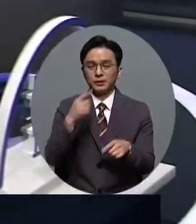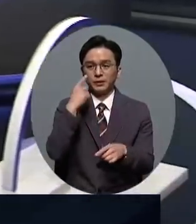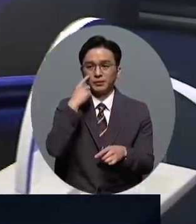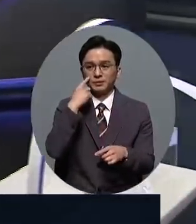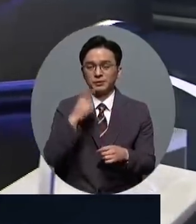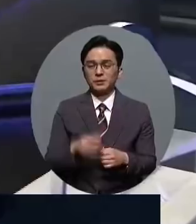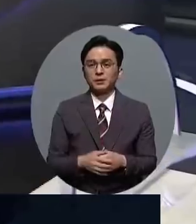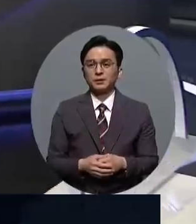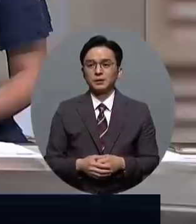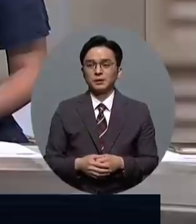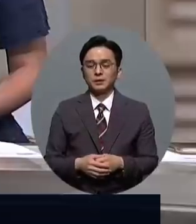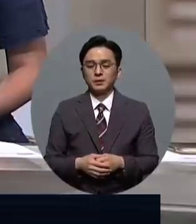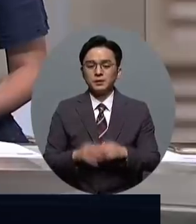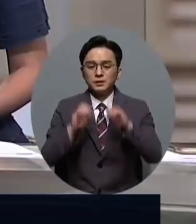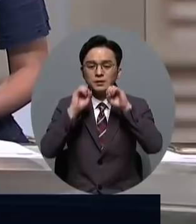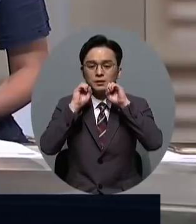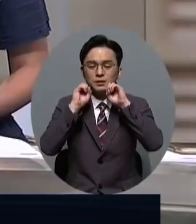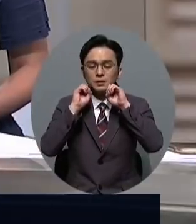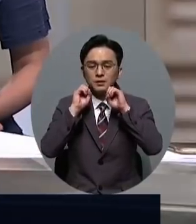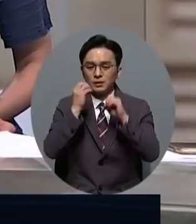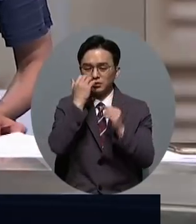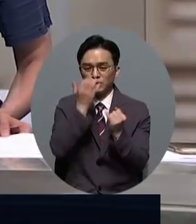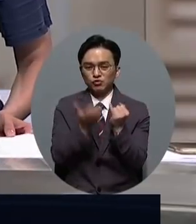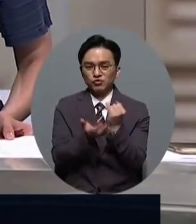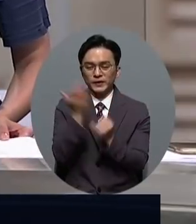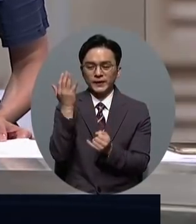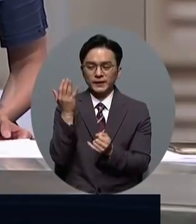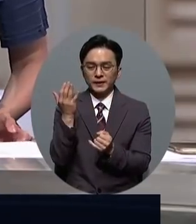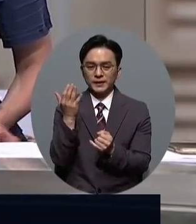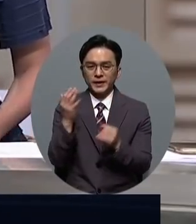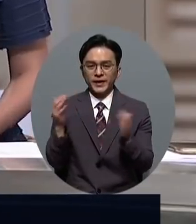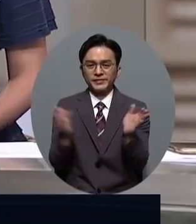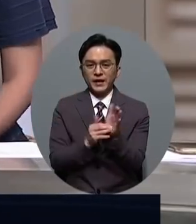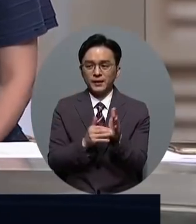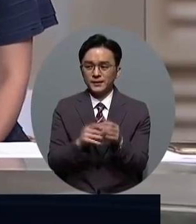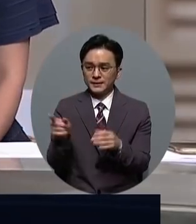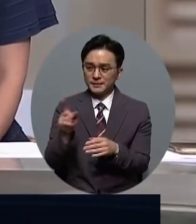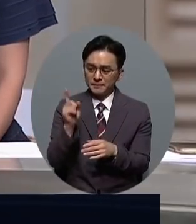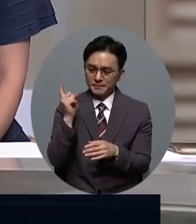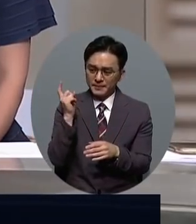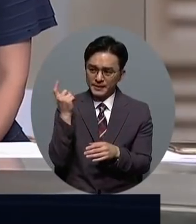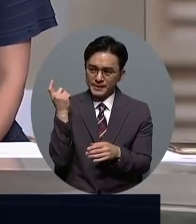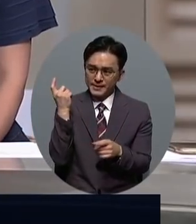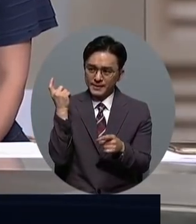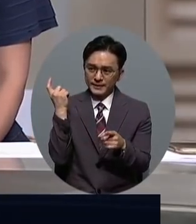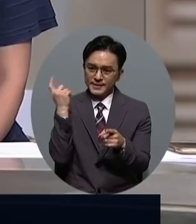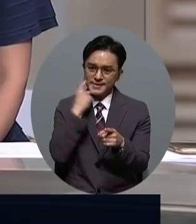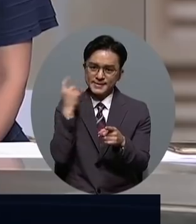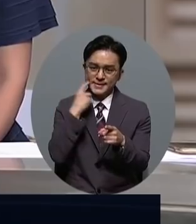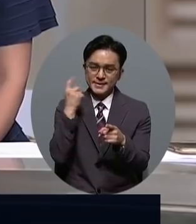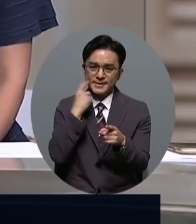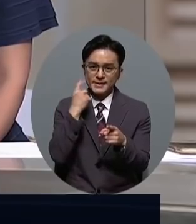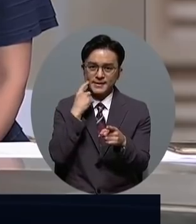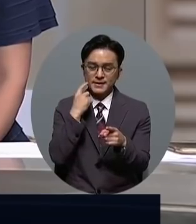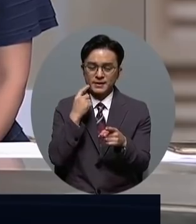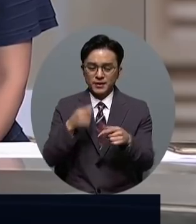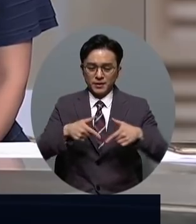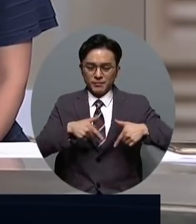사실이다. 성추행했다는 네. 것 자체가 허위 사실이다 이러면서 사자에 대한 명예훼손 혐의로 고소를